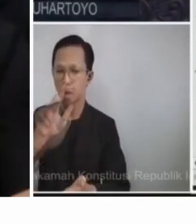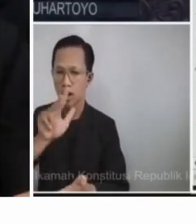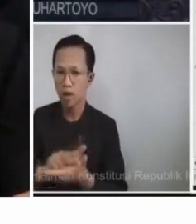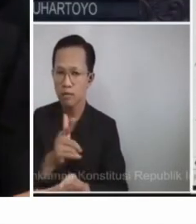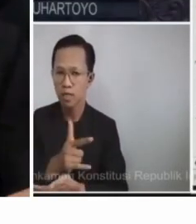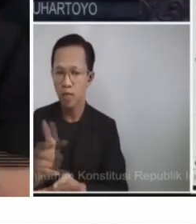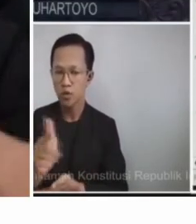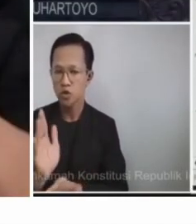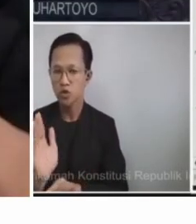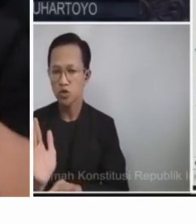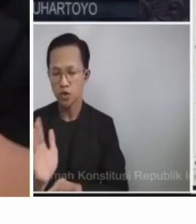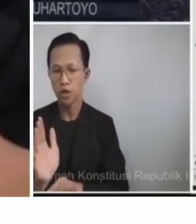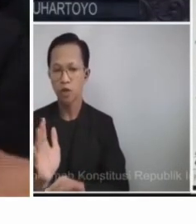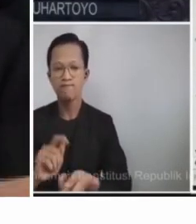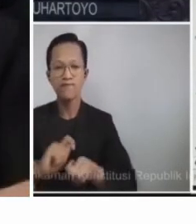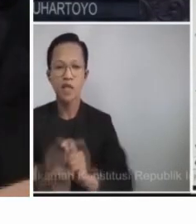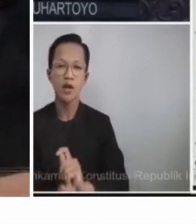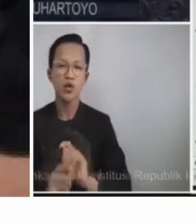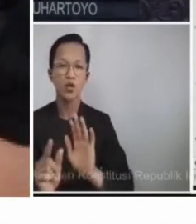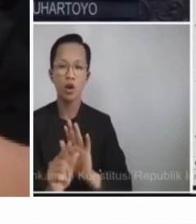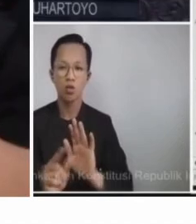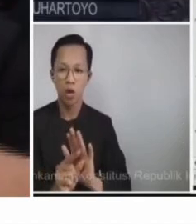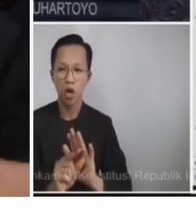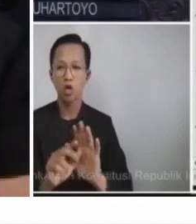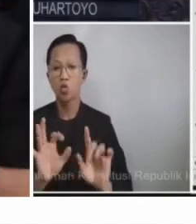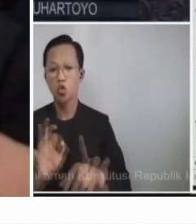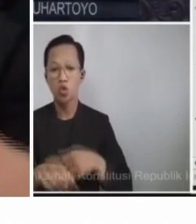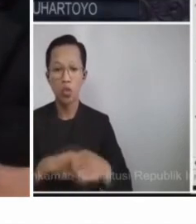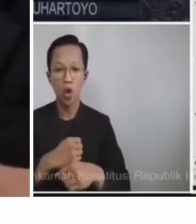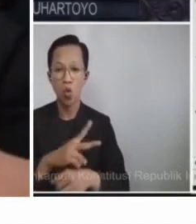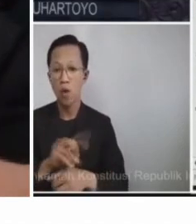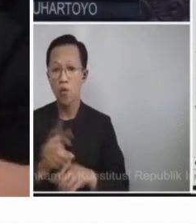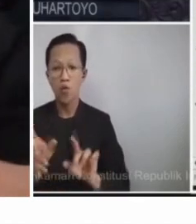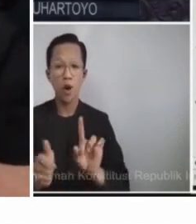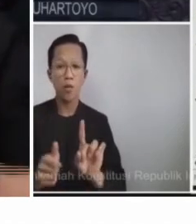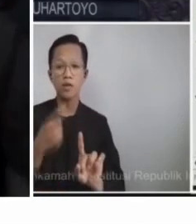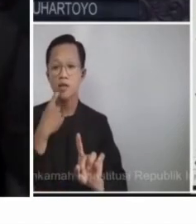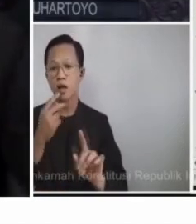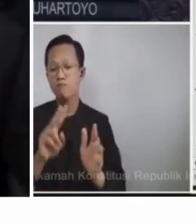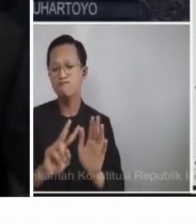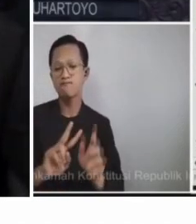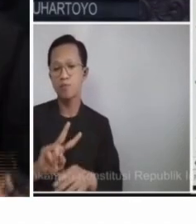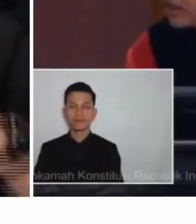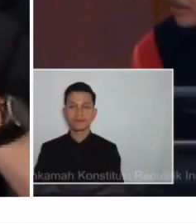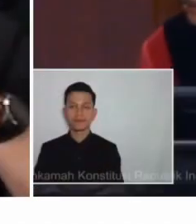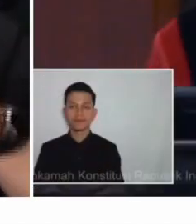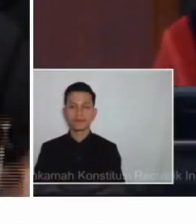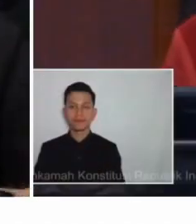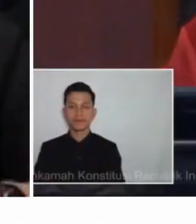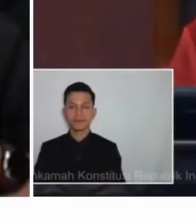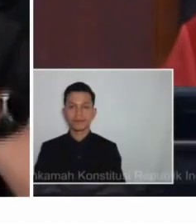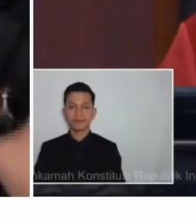merdeka kita telah 79 tahun merdeka dan kita telah memiliki sistem ketatanegaraan yang telah